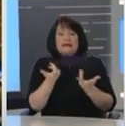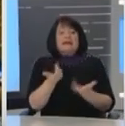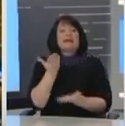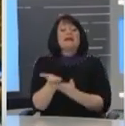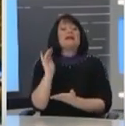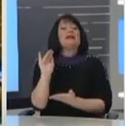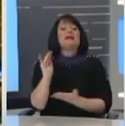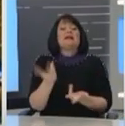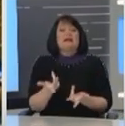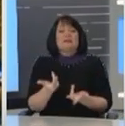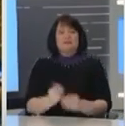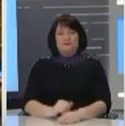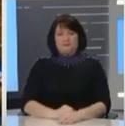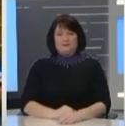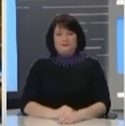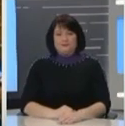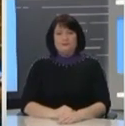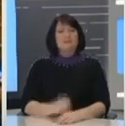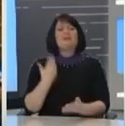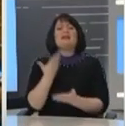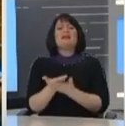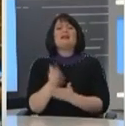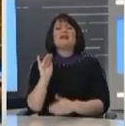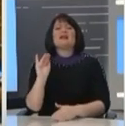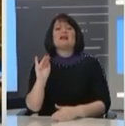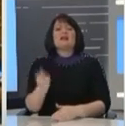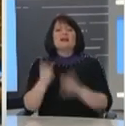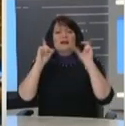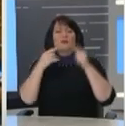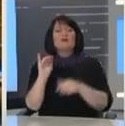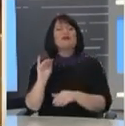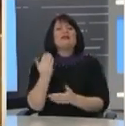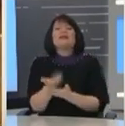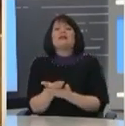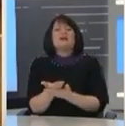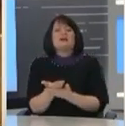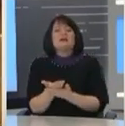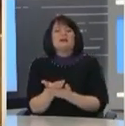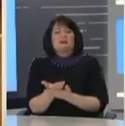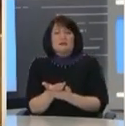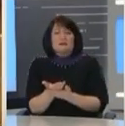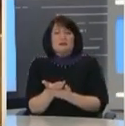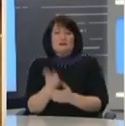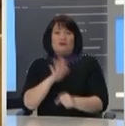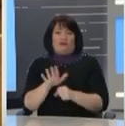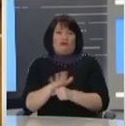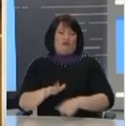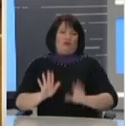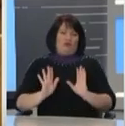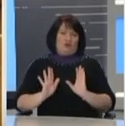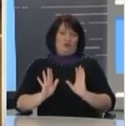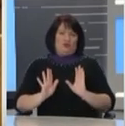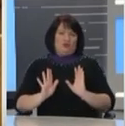ζητούσανε. Τι ζητούσανε λοιπόν και τι ζητάει σήμερα η Νέα Δημοκρατία? Όχι απαρτία